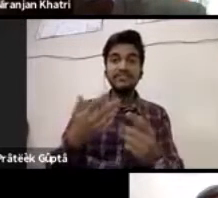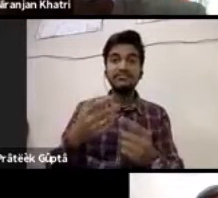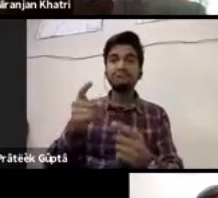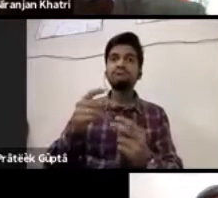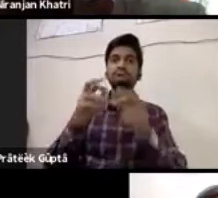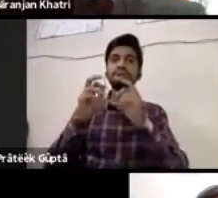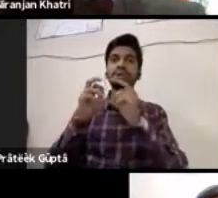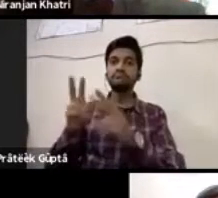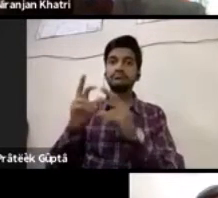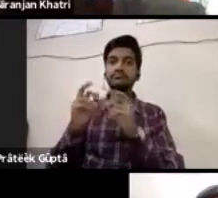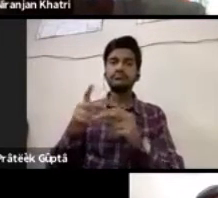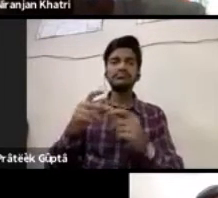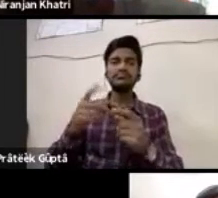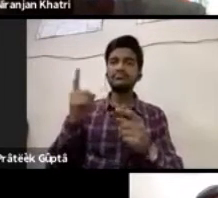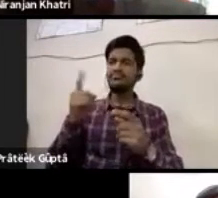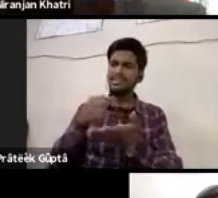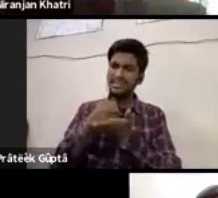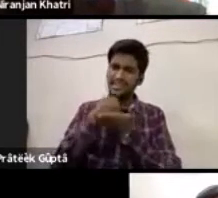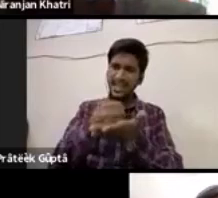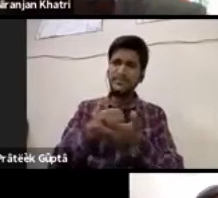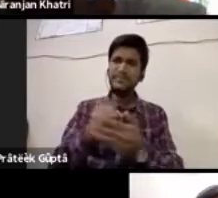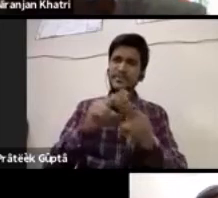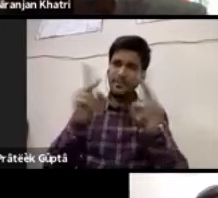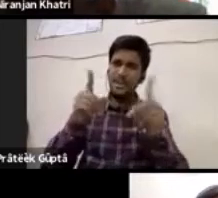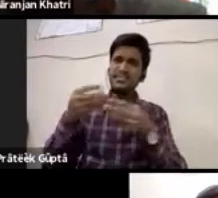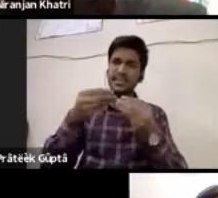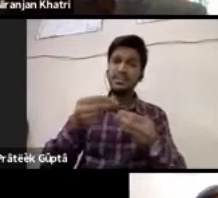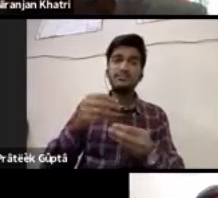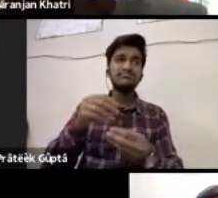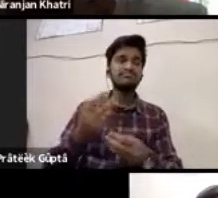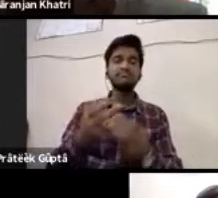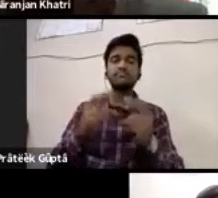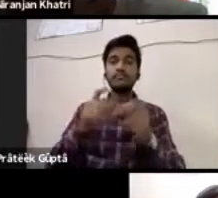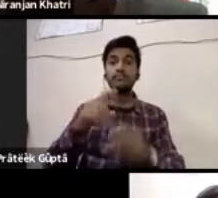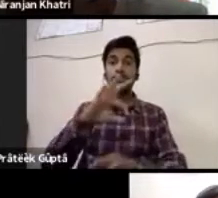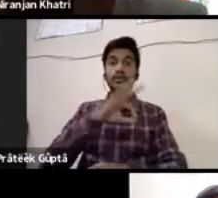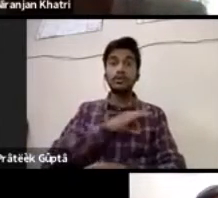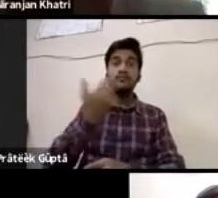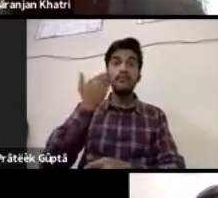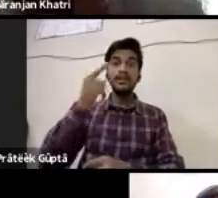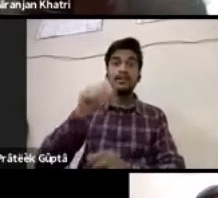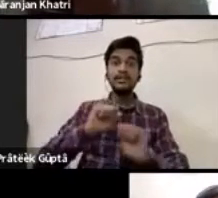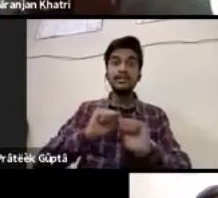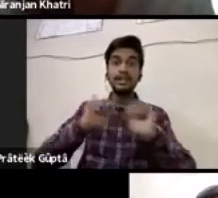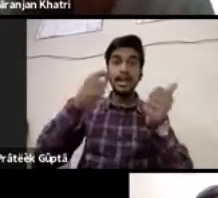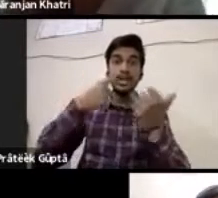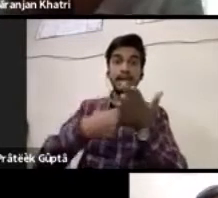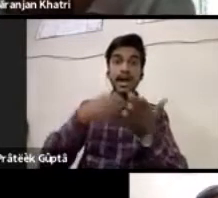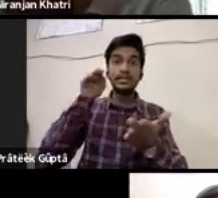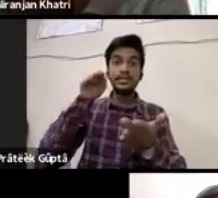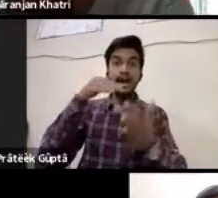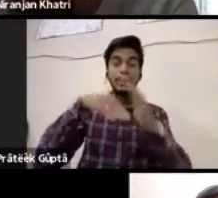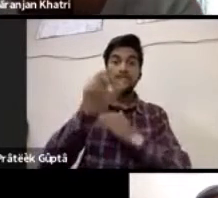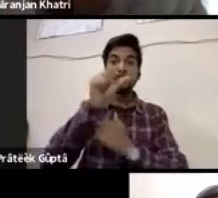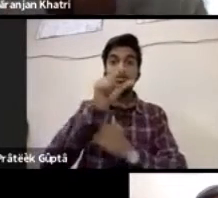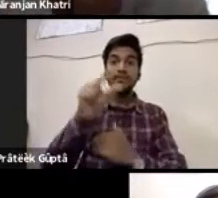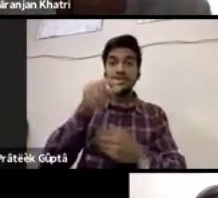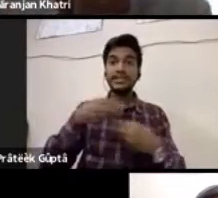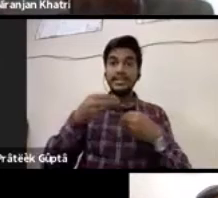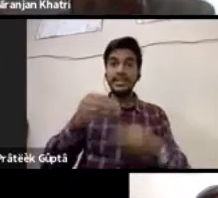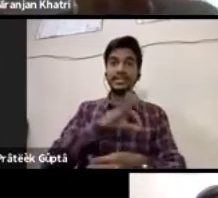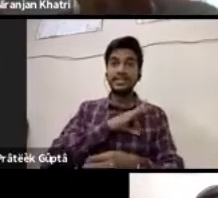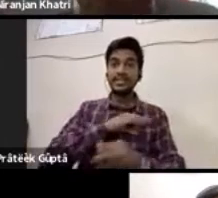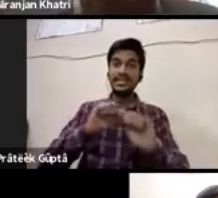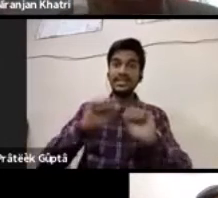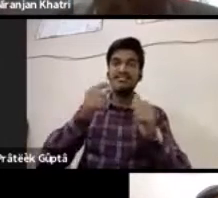प्रैक्टिकल करने में भी हेल्प कर देगा, व्हाई नॉट, आई कैन डू। मैं जब मेरा गोल्ड मेडल मिला मेरे को राजस्थान यूनिवर्सिटी में टॉप किया, तो वन ऑफ माय प्रोफेसर ने कहा हमने सोचा कर तो लेगा बट